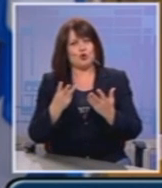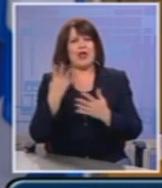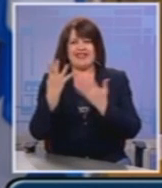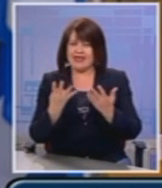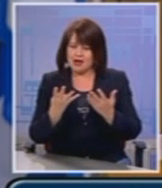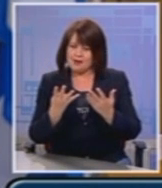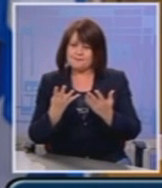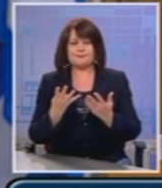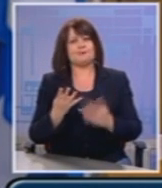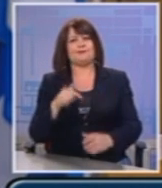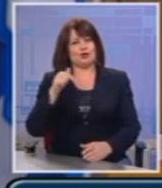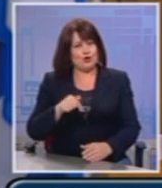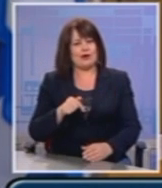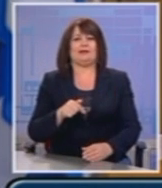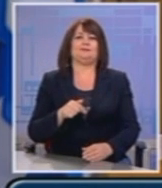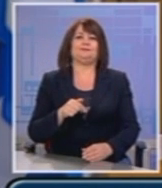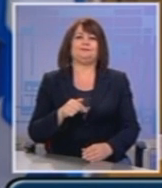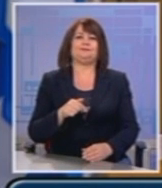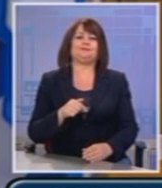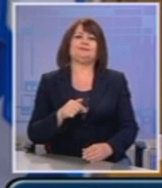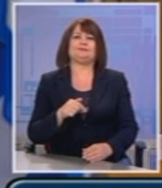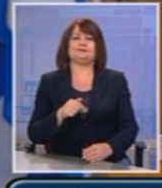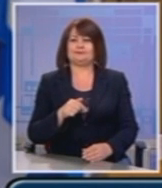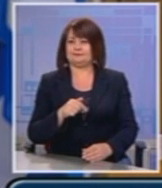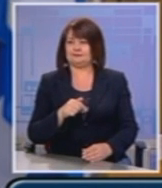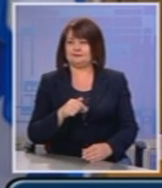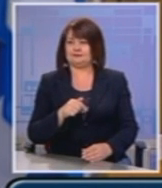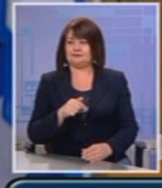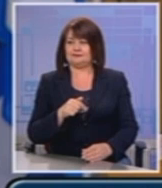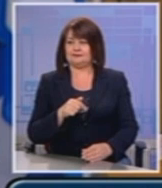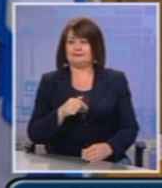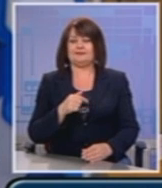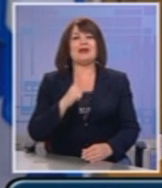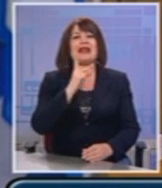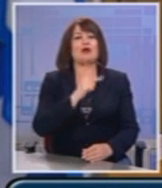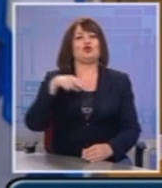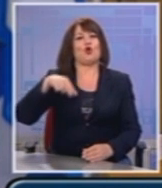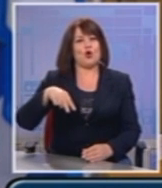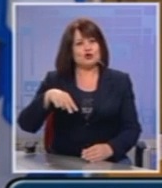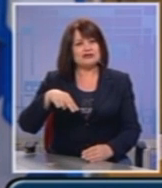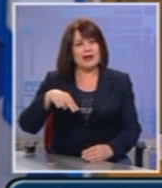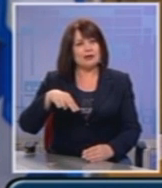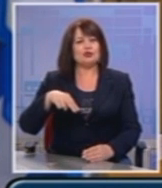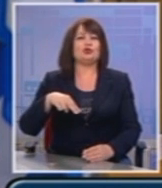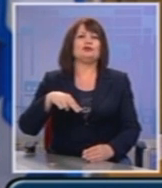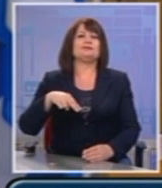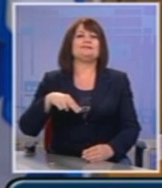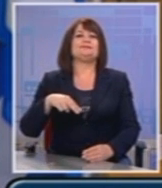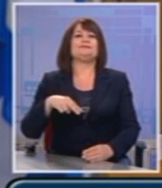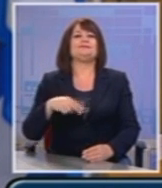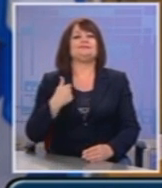9 δίνω λοιπόν το λόγο τώρα στον κύριο κλαούντιο οζάν